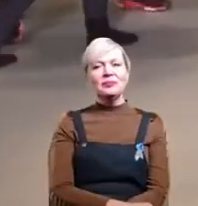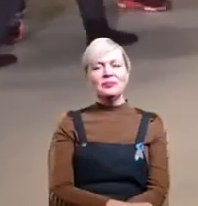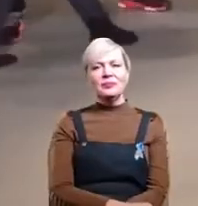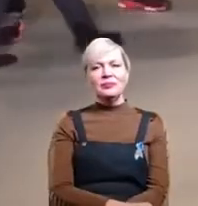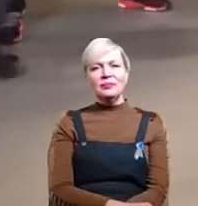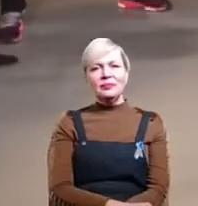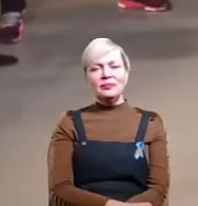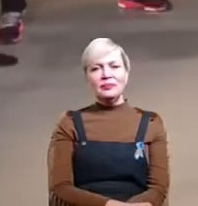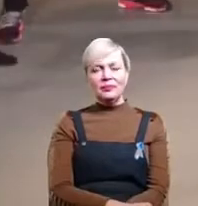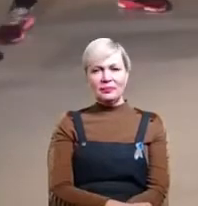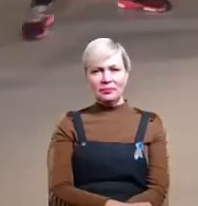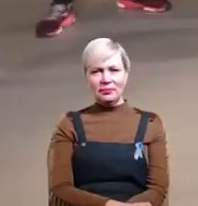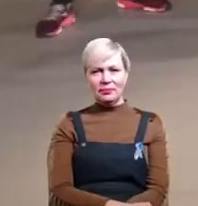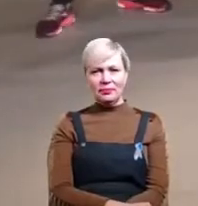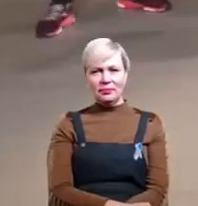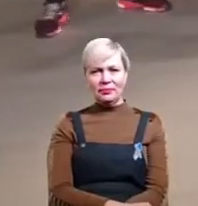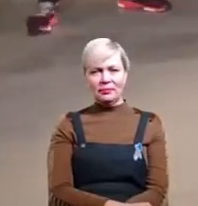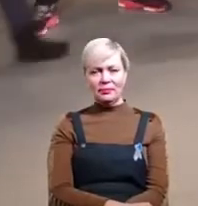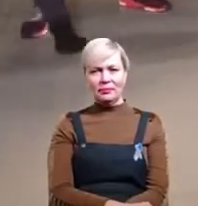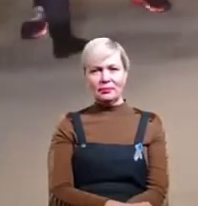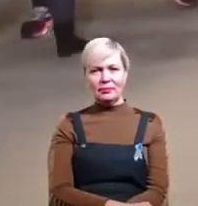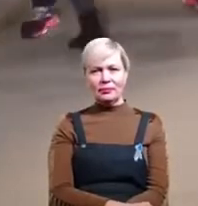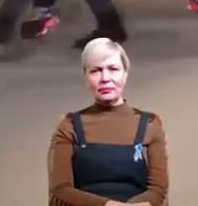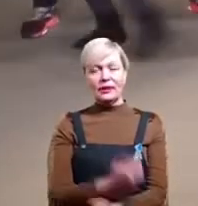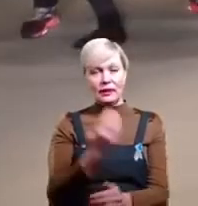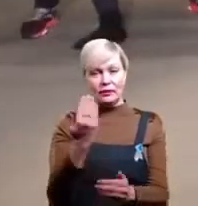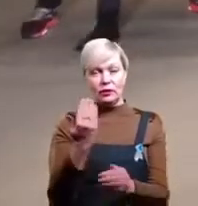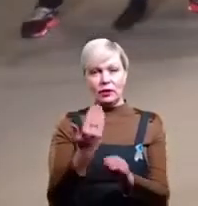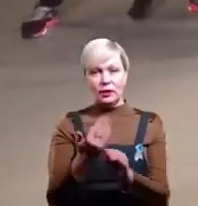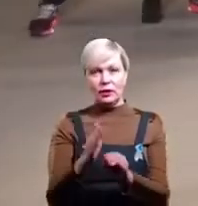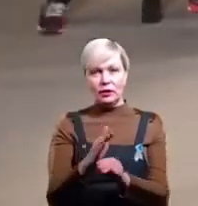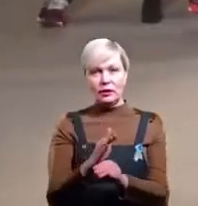Откуда? Да, с вот этой части, когда